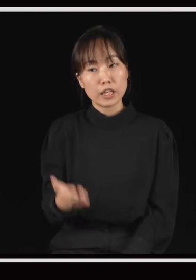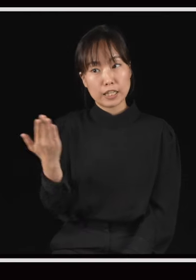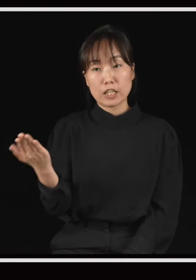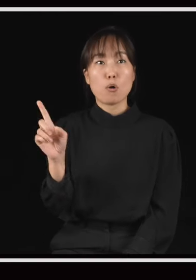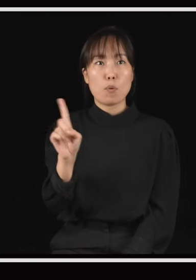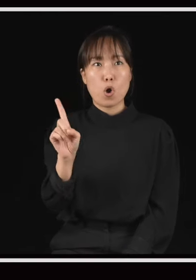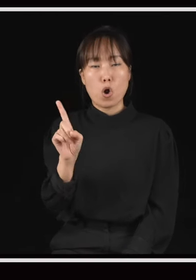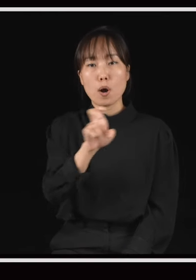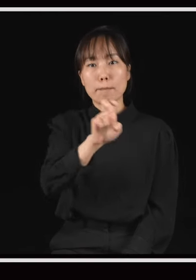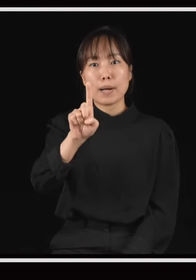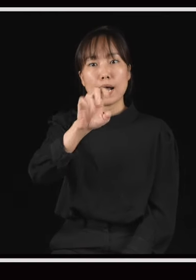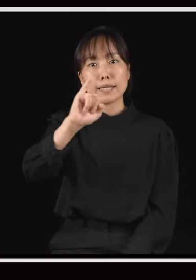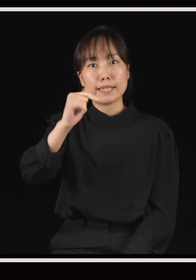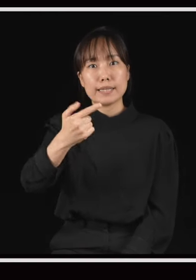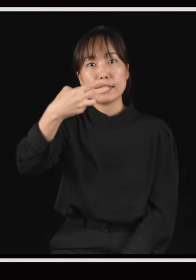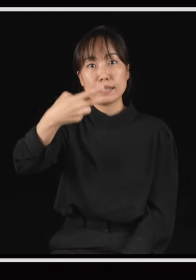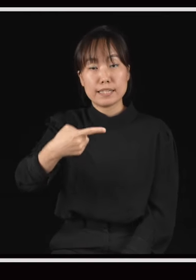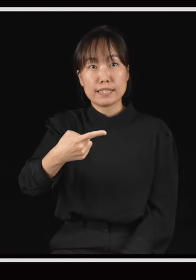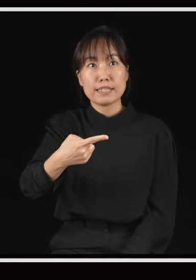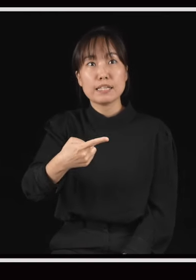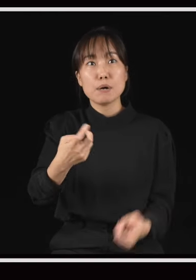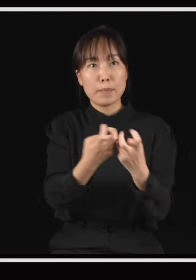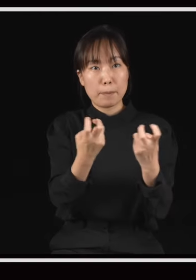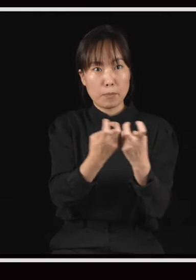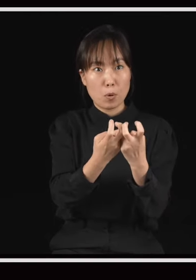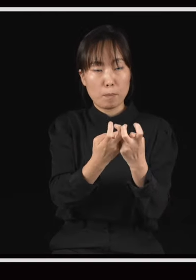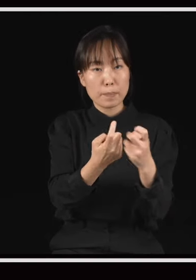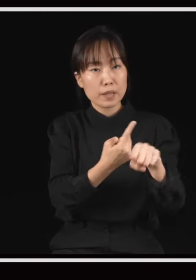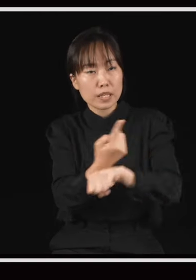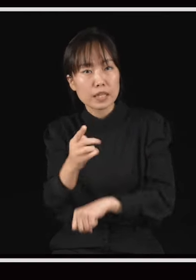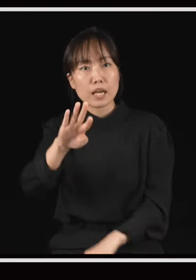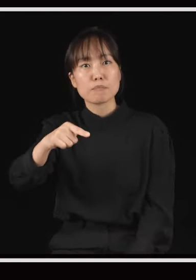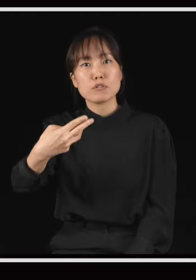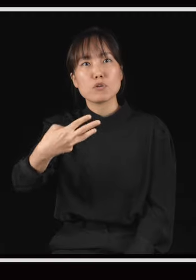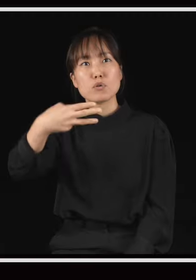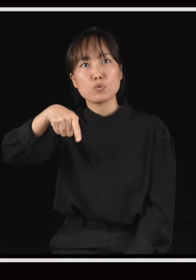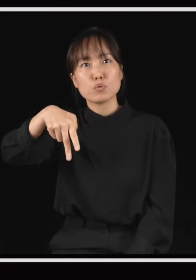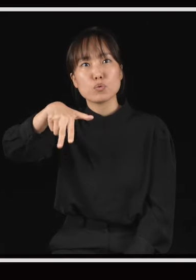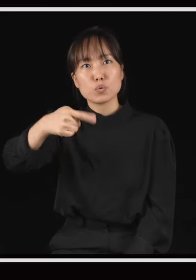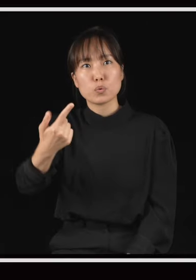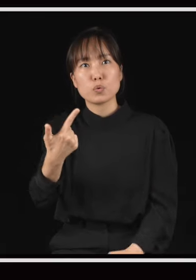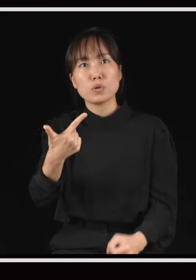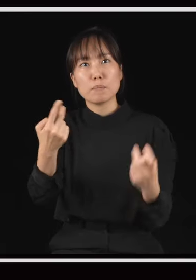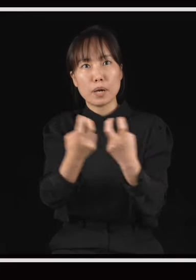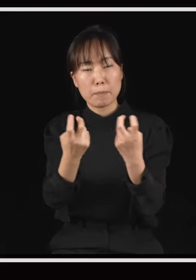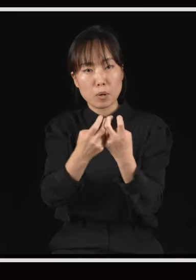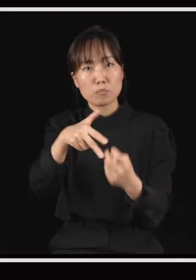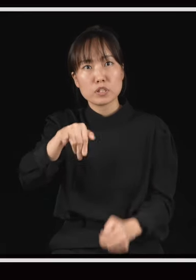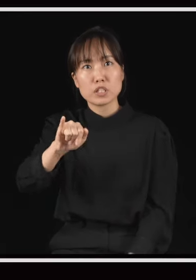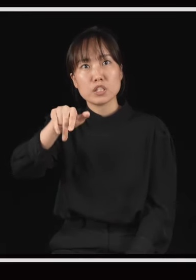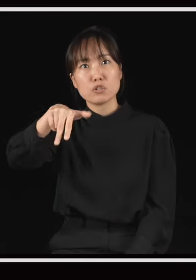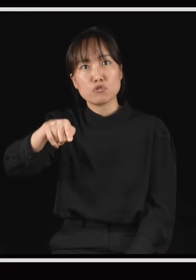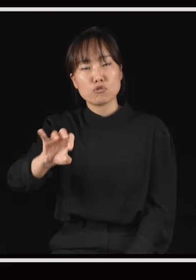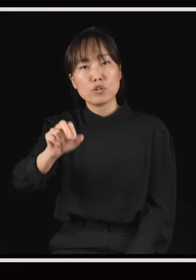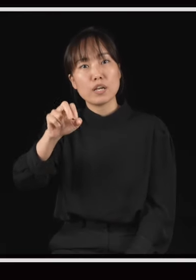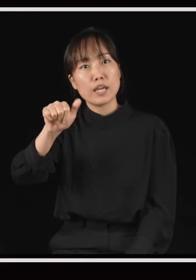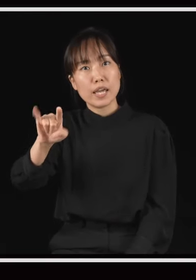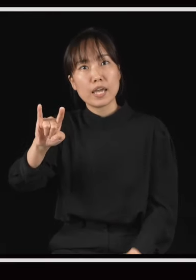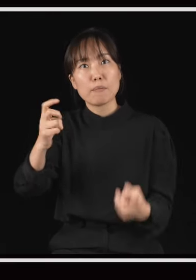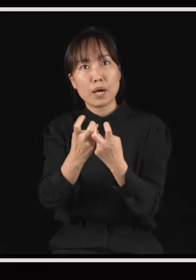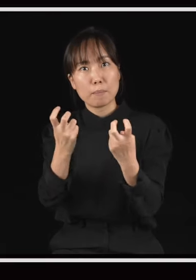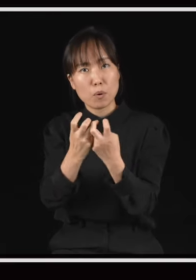거는 마인드식이고요. 마인드 식사라는 거고, 블루존 식사, 지중해 식이, 대쉬 식이 다 비슷한 특성을 가지고